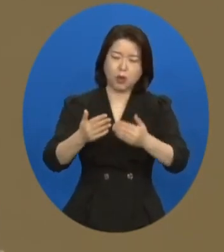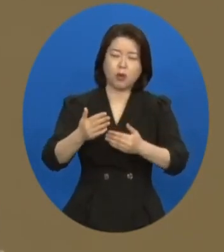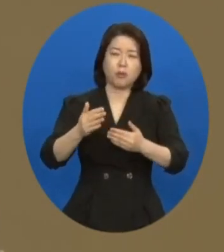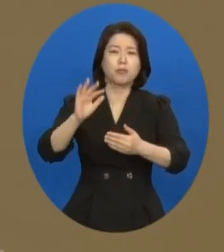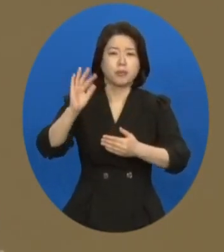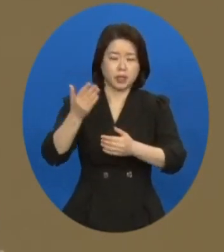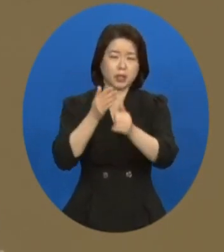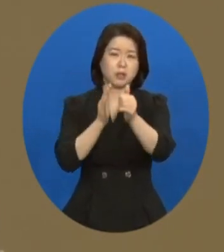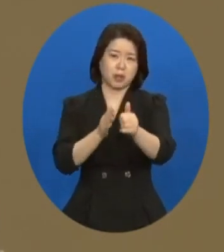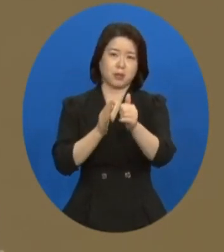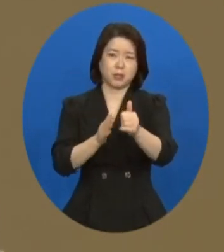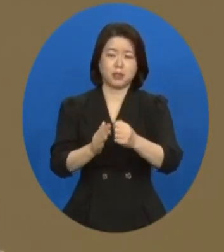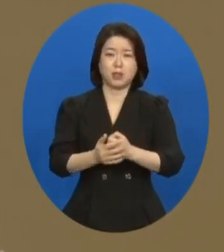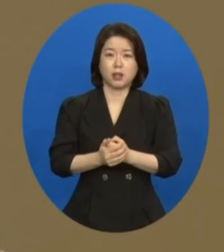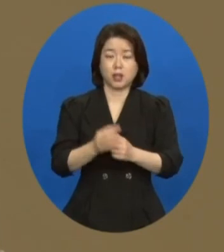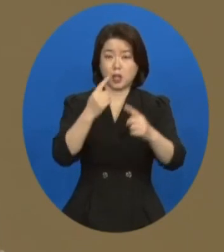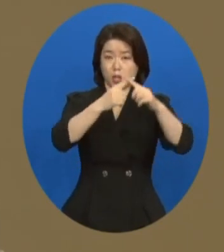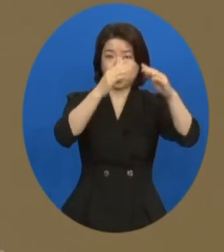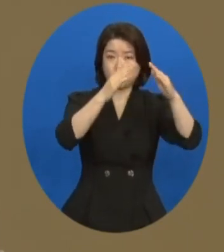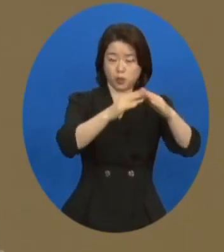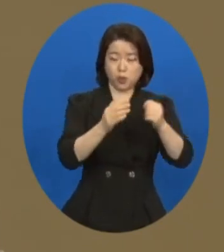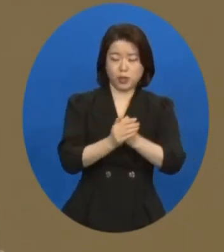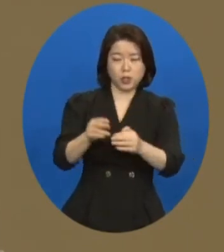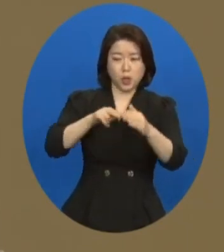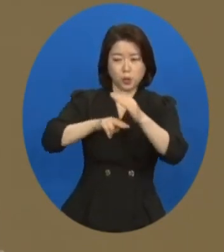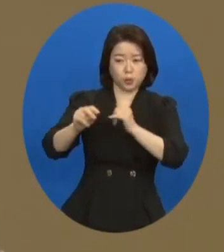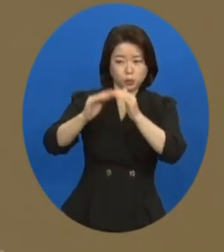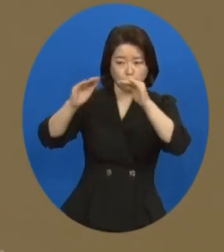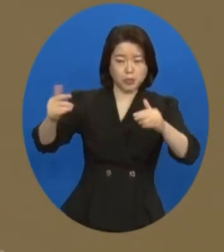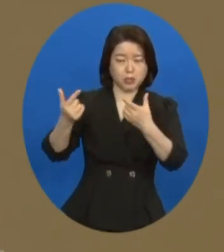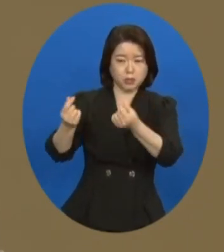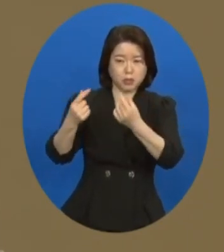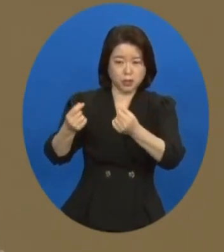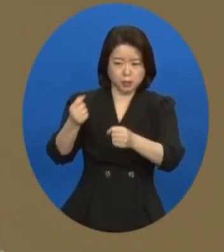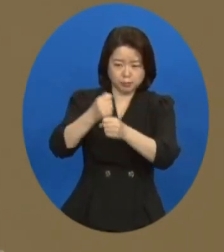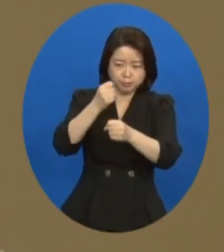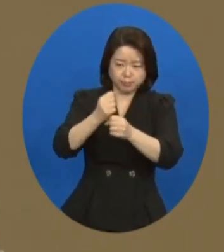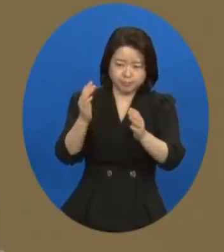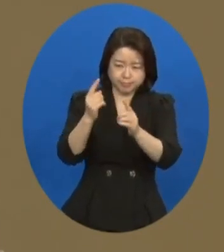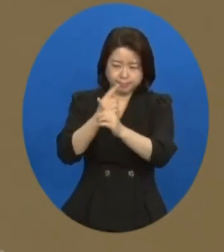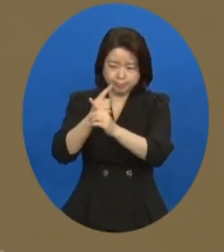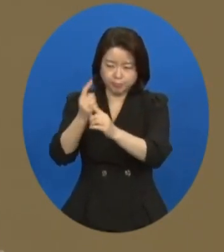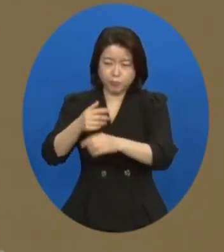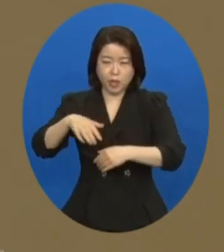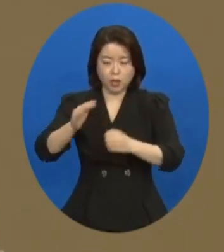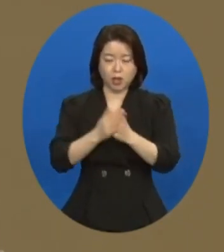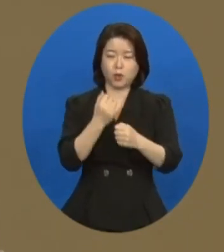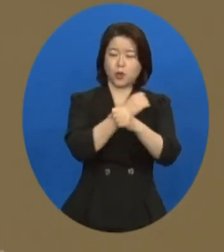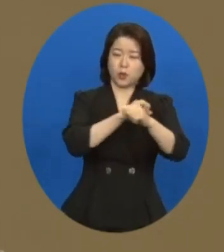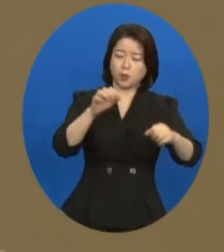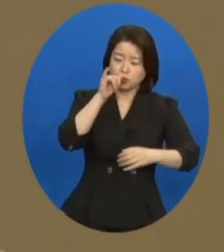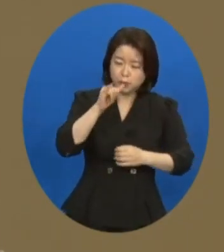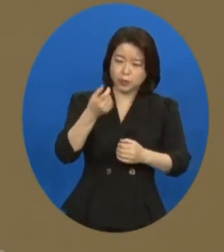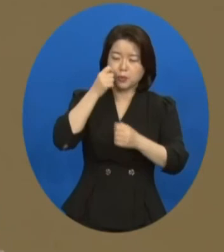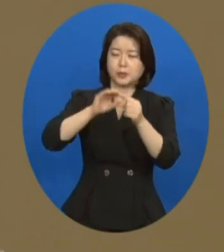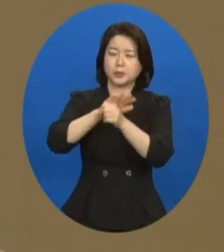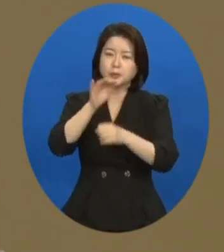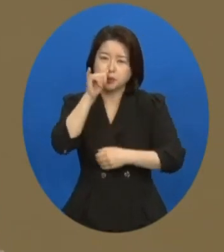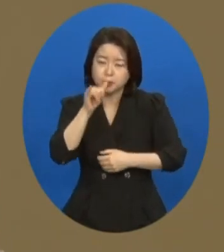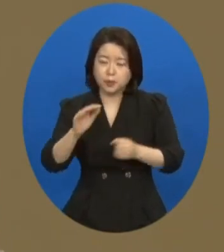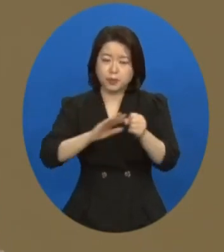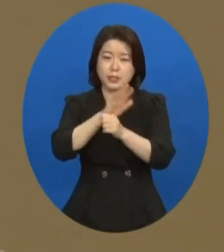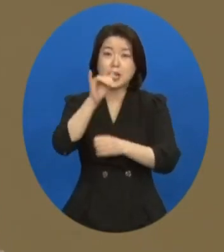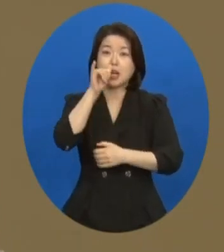바람 교회를 토피 성인 교회를 세워 가면 용서가 있고 그 규리 있고 사랑이